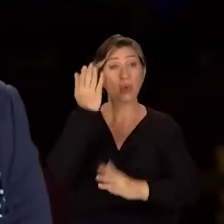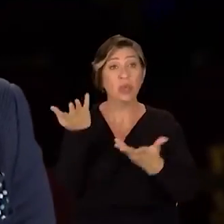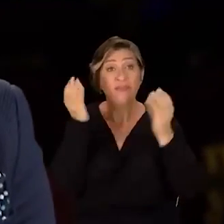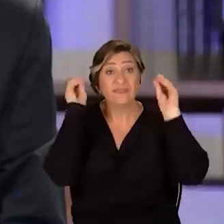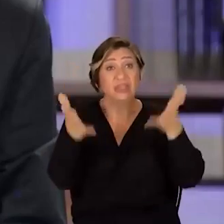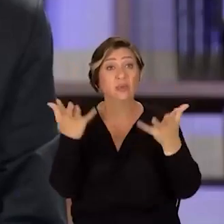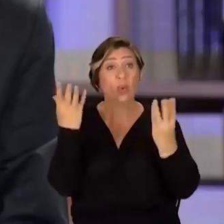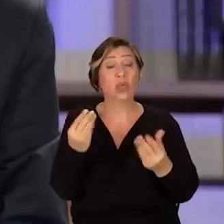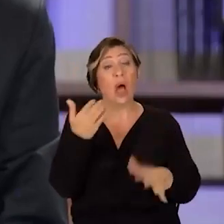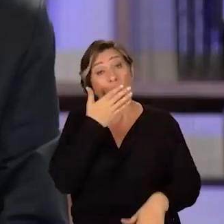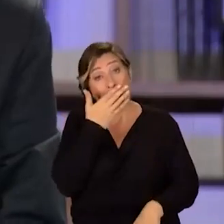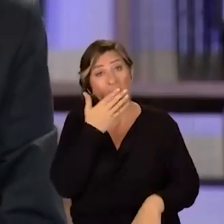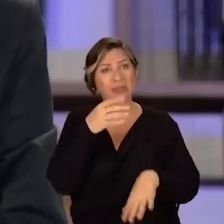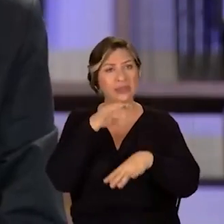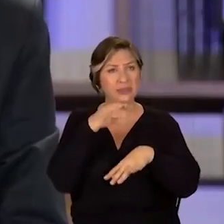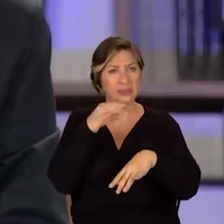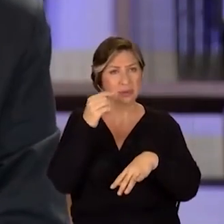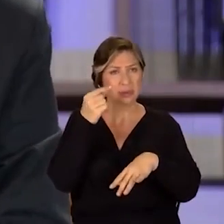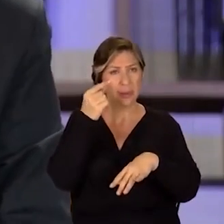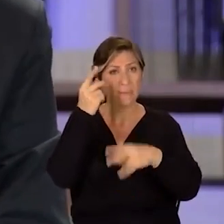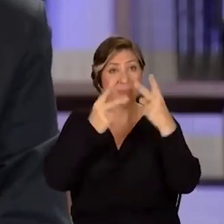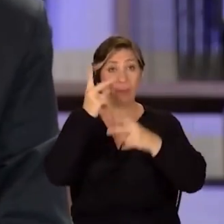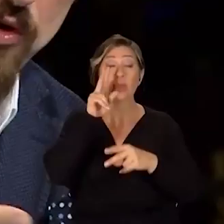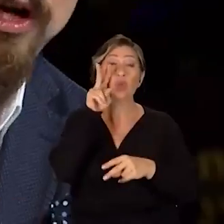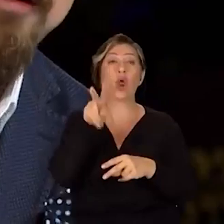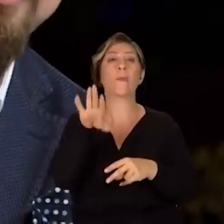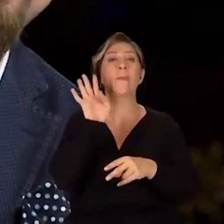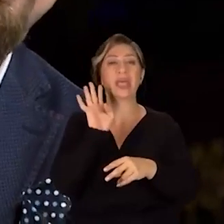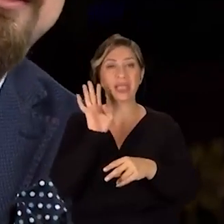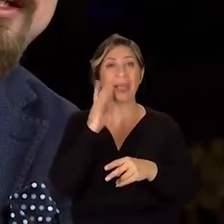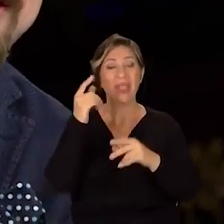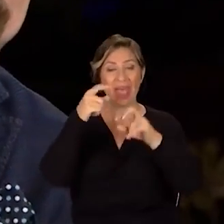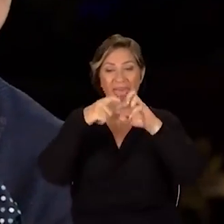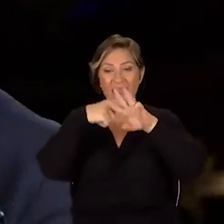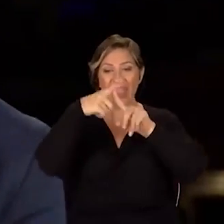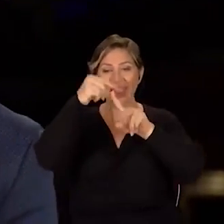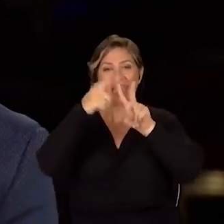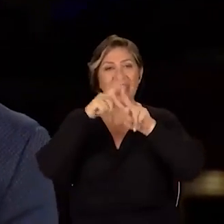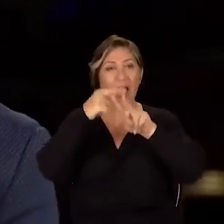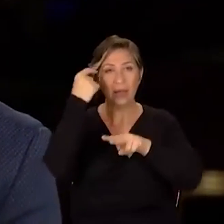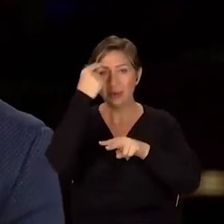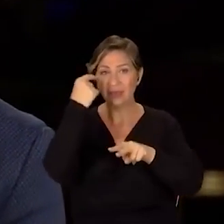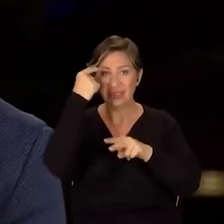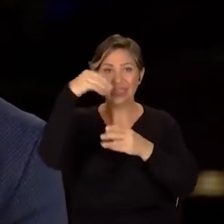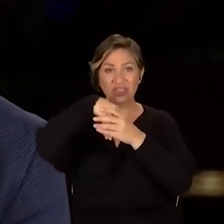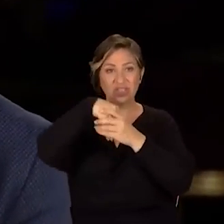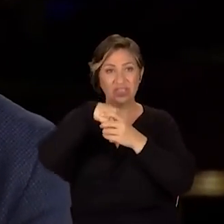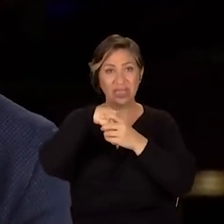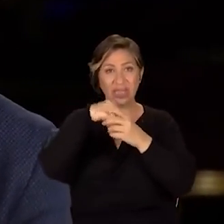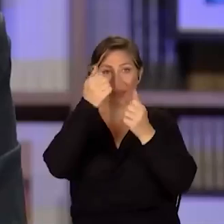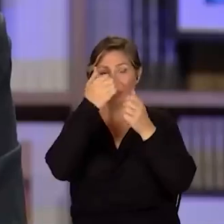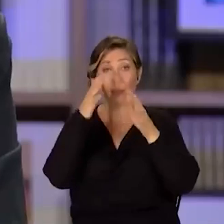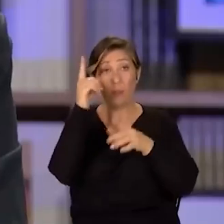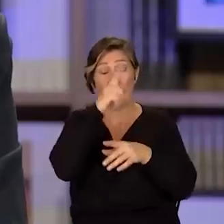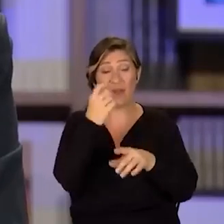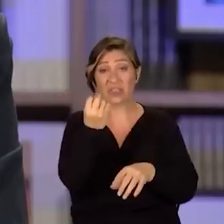arttı? Sarı benek hastalığı belli bir kısmı görememek. Evet. Yani hem öyle hem retinada ciddi defektler. Bazı bölgelerin kanlanması. Neden mavi